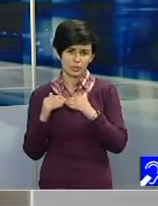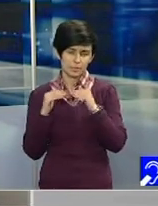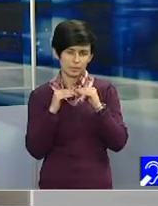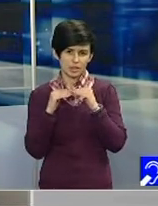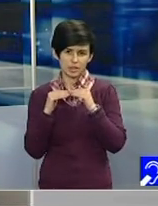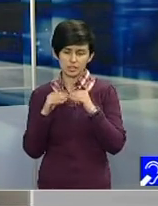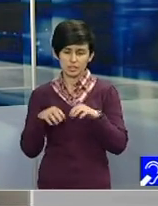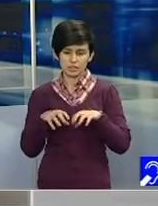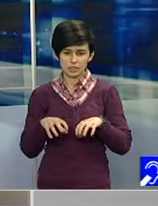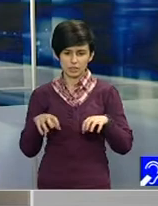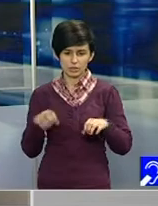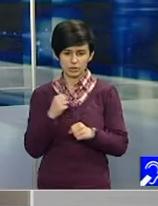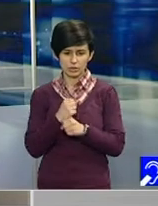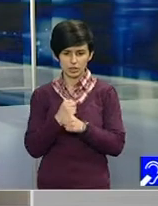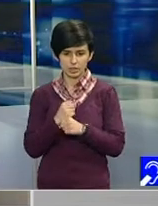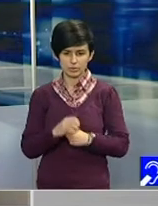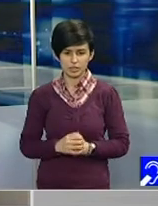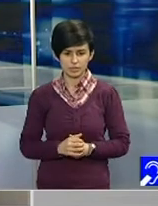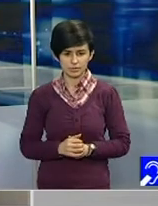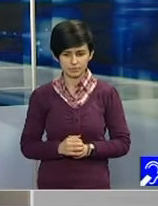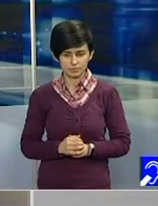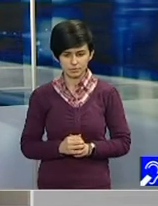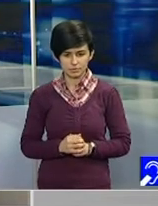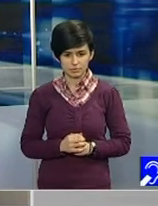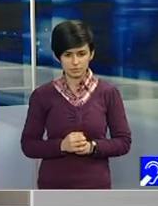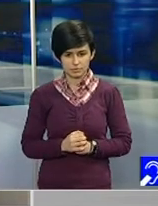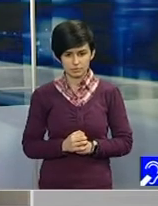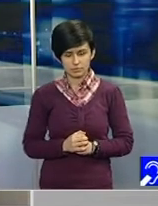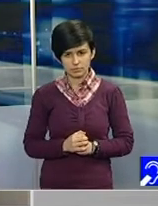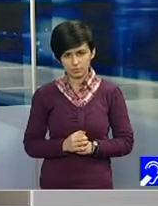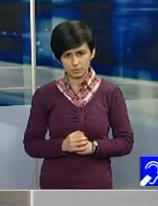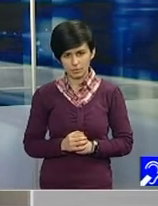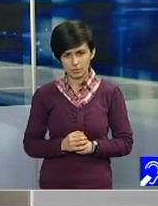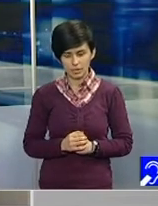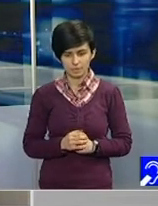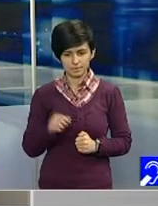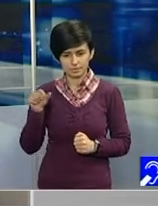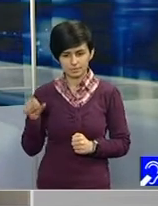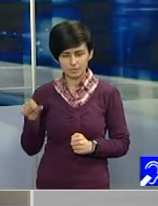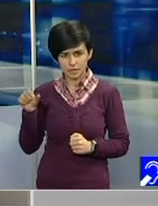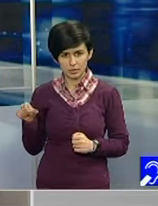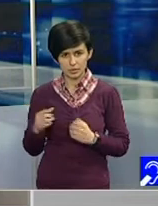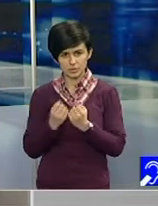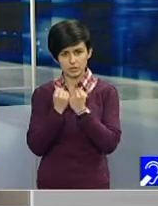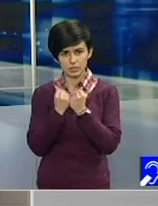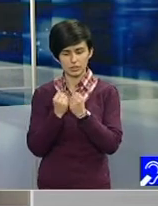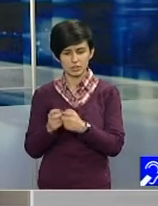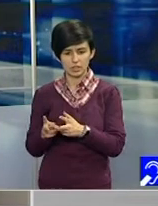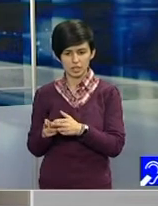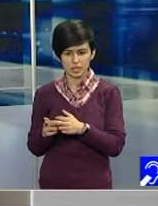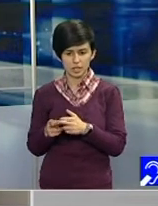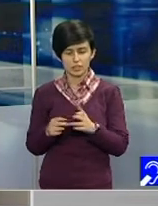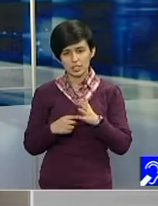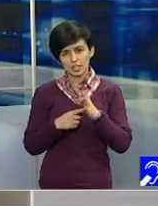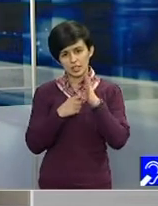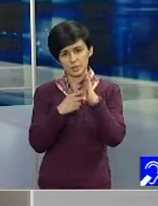angajarea unui supraviețuitor de cancer consideră anumite riscuri pentru compania respectivă, noi le dovedim că că